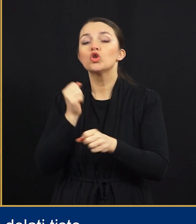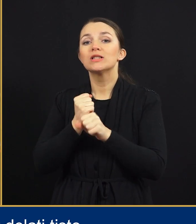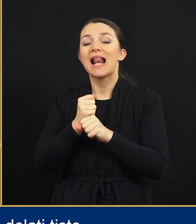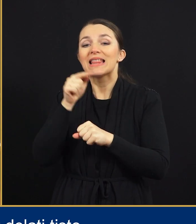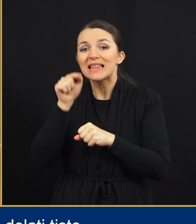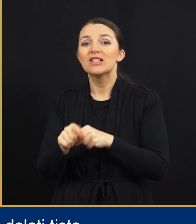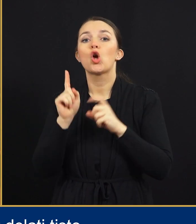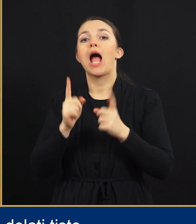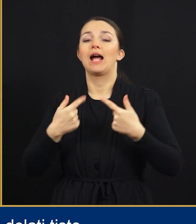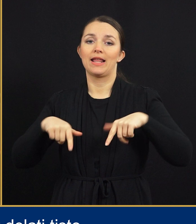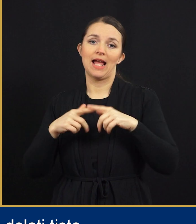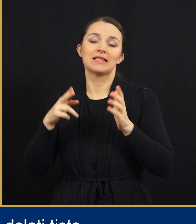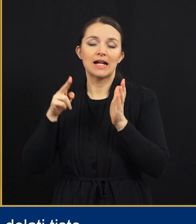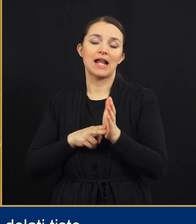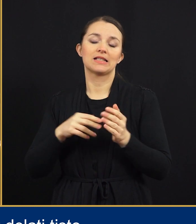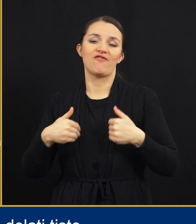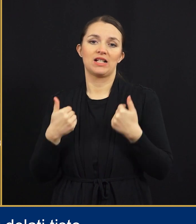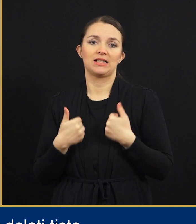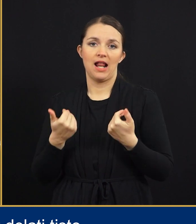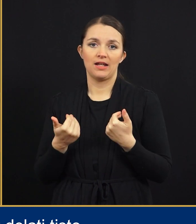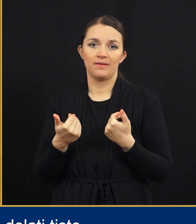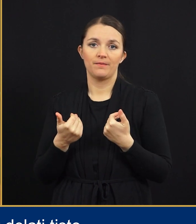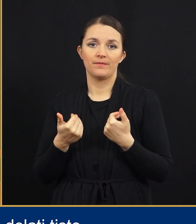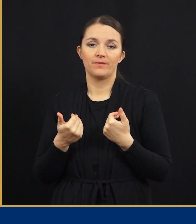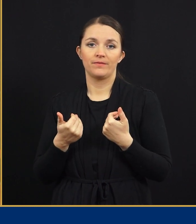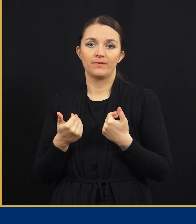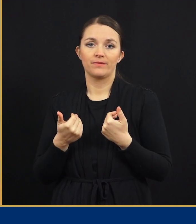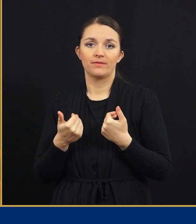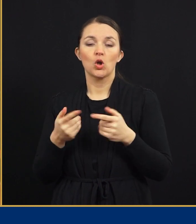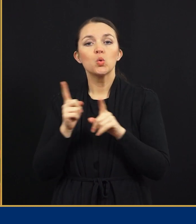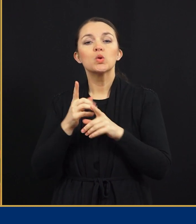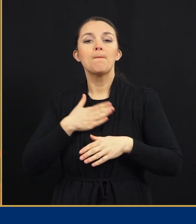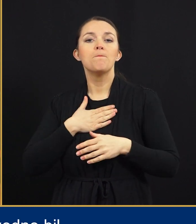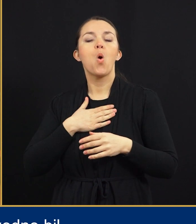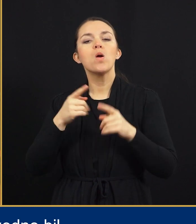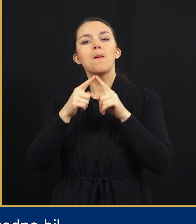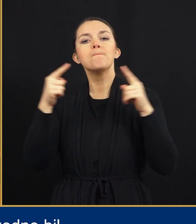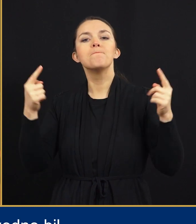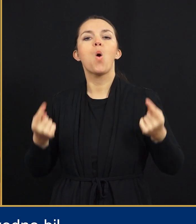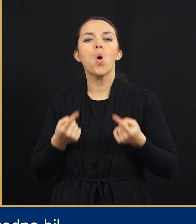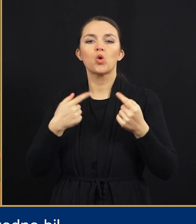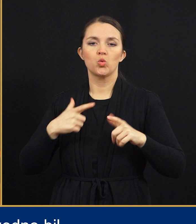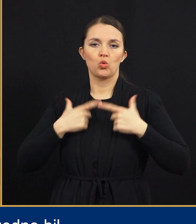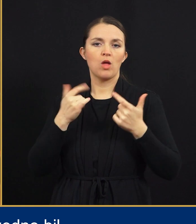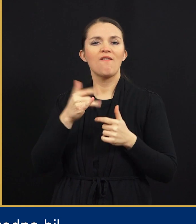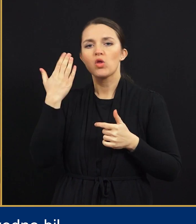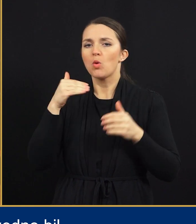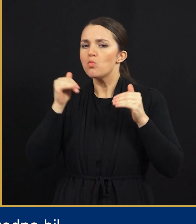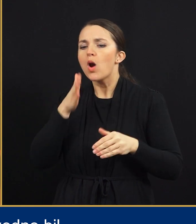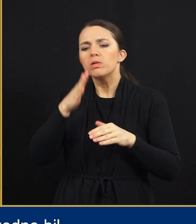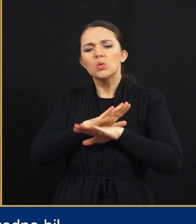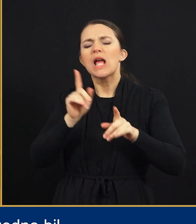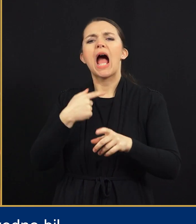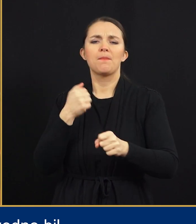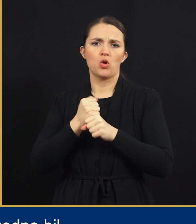priložnost delati tisto, kar nas resnično veseli. Tudi moj moto v življenju je vedno bil, da